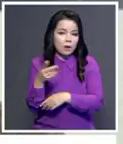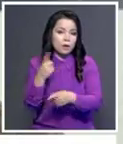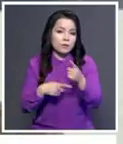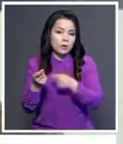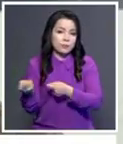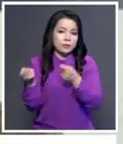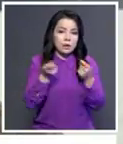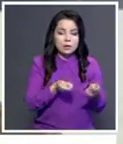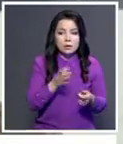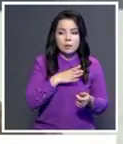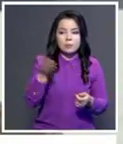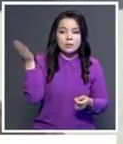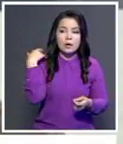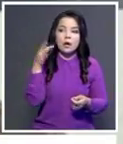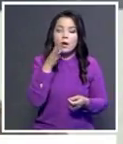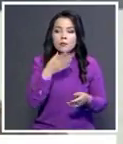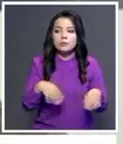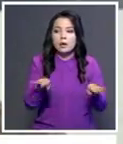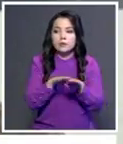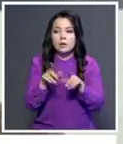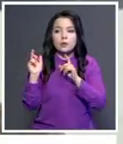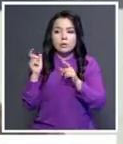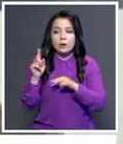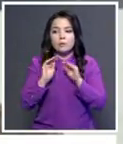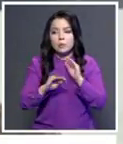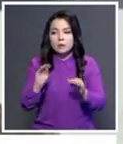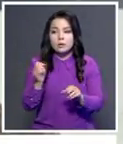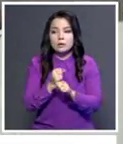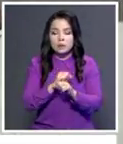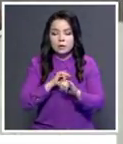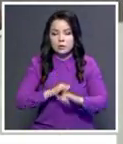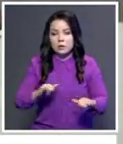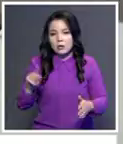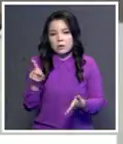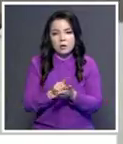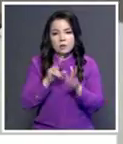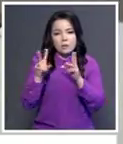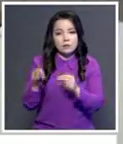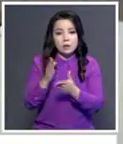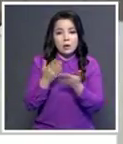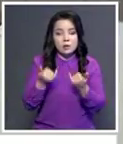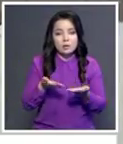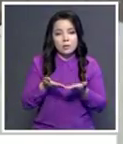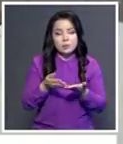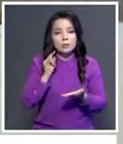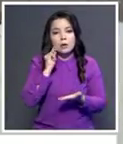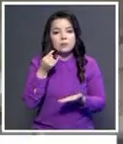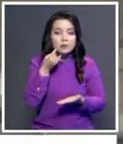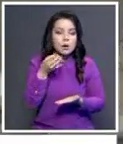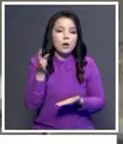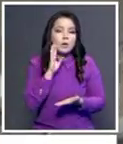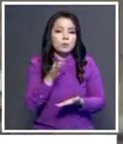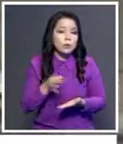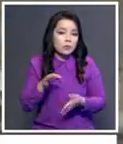Бұл дегеніміз кеңестік заманда тоқтап қалған жүк тасымалдау қайта жанданады дегенді білдіреді. Павлодар өзен порты халықаралық бағытта жүк